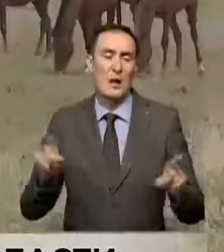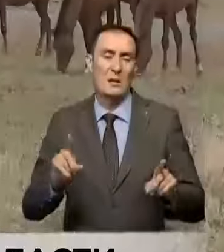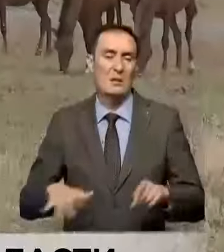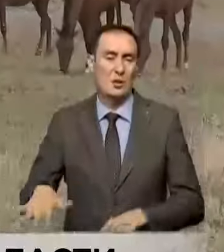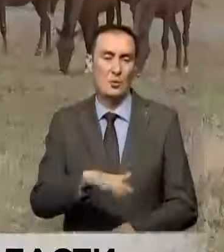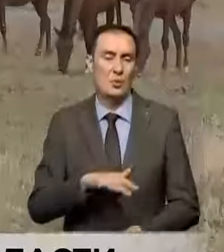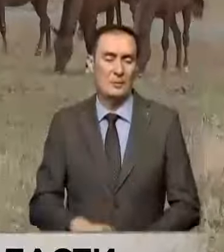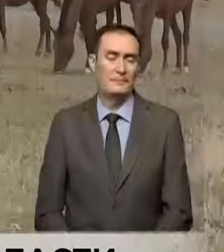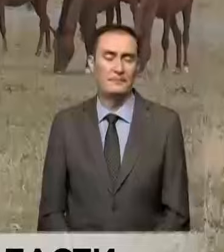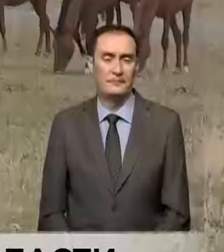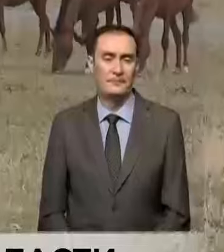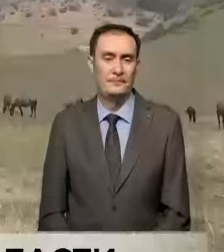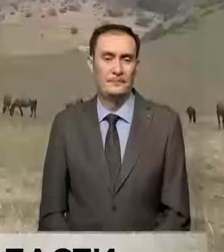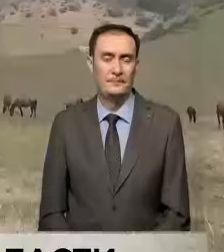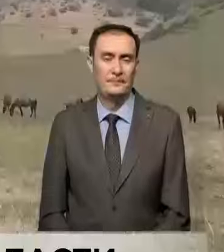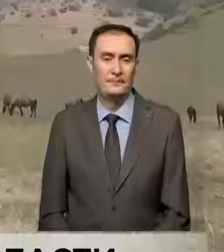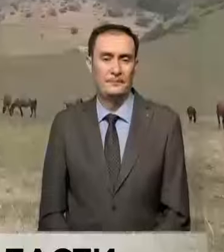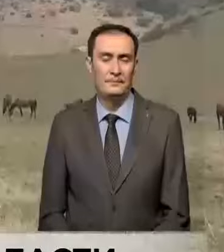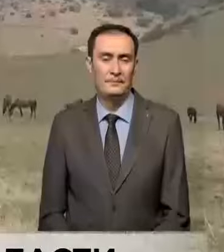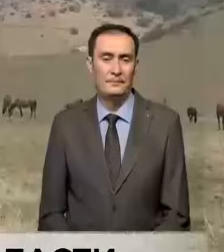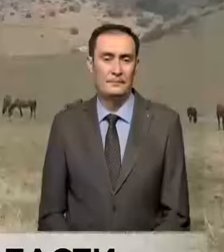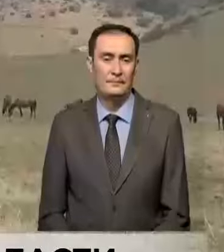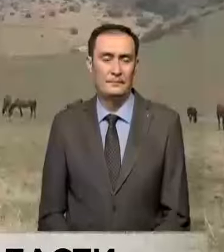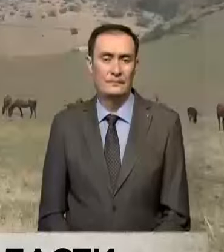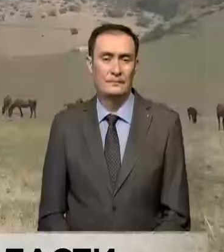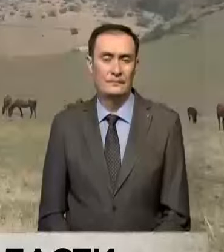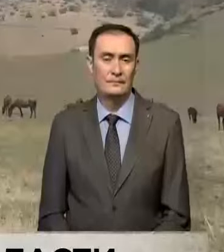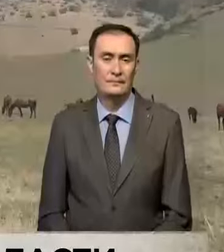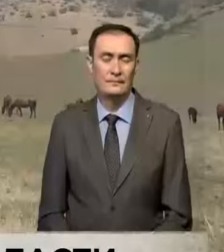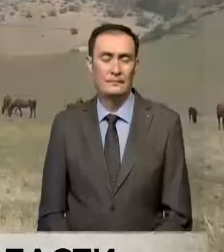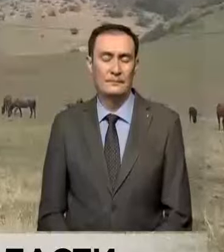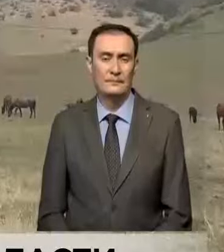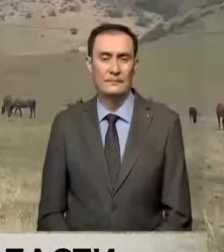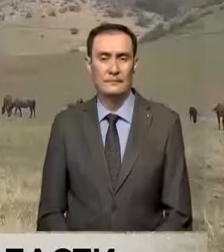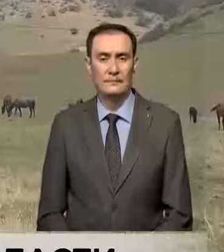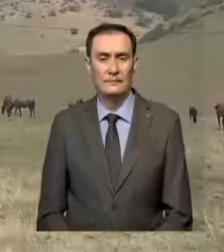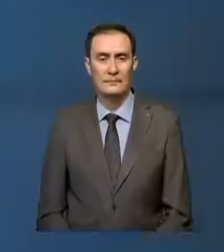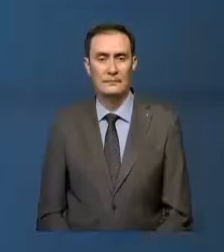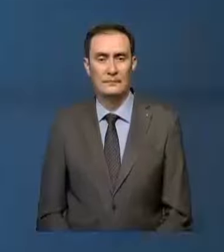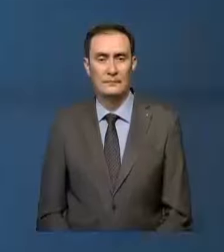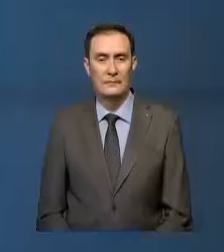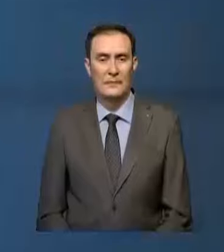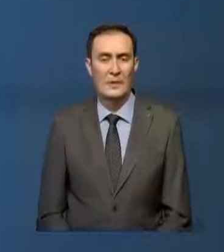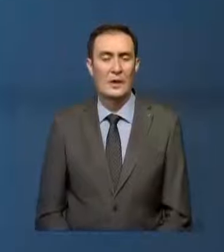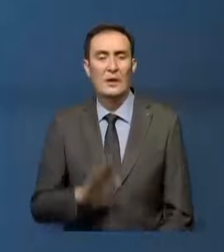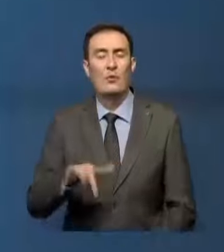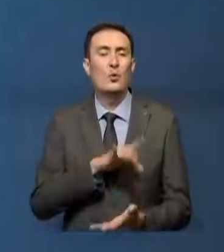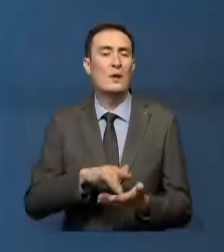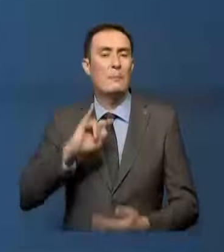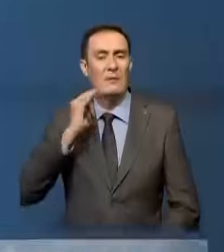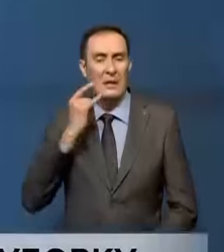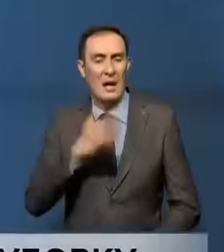места. Катерина Попкова, Нурмахан Бекмуратов, Туркестанская область, 24 КИЗ.